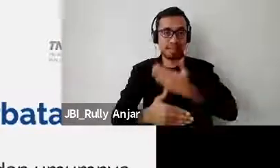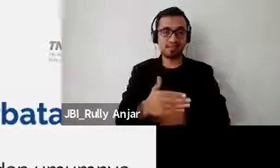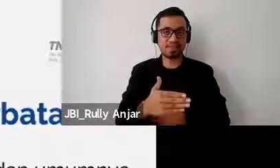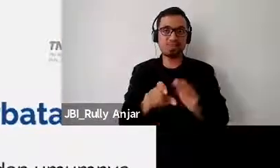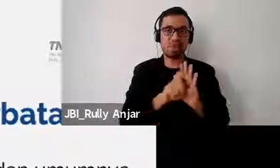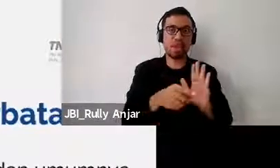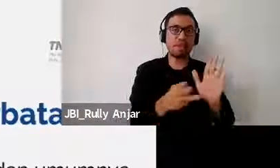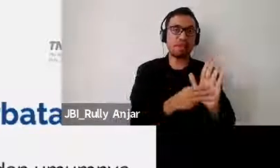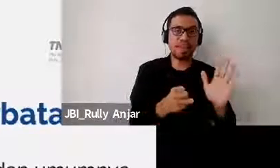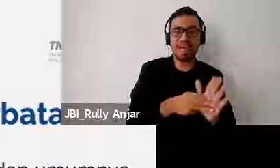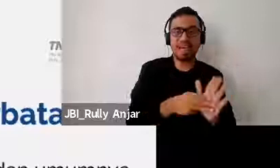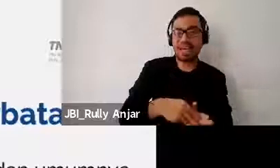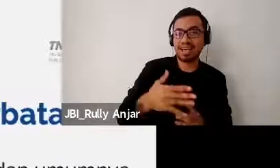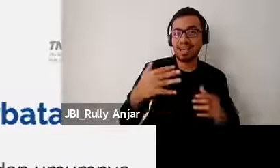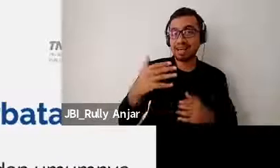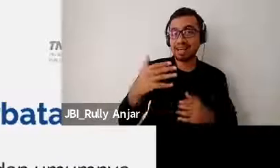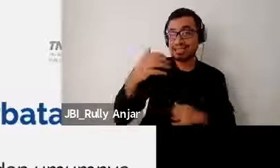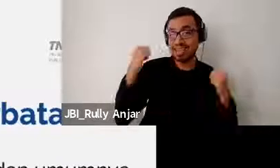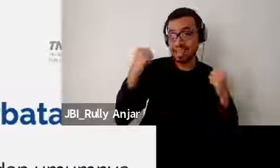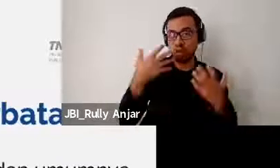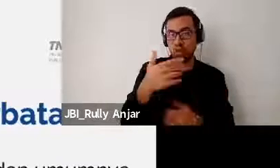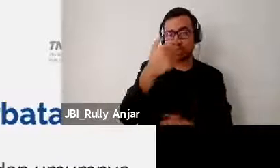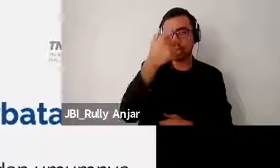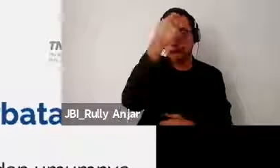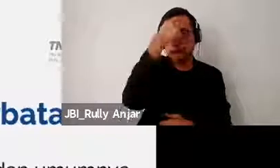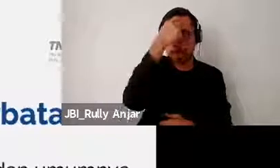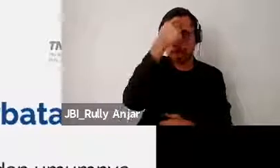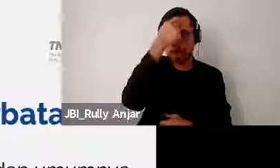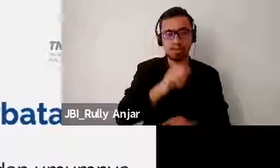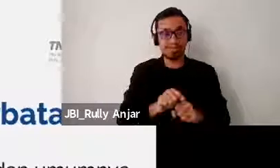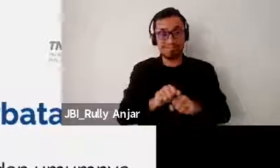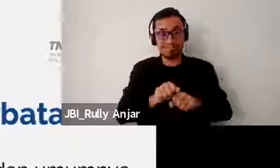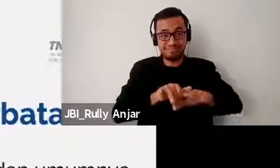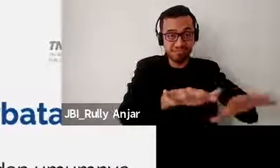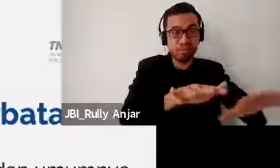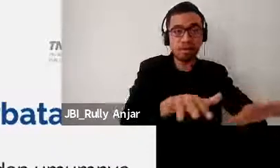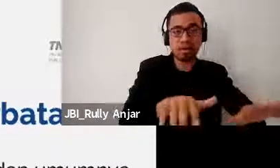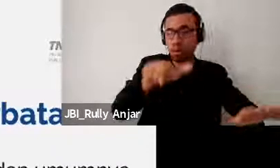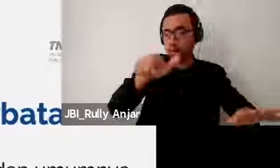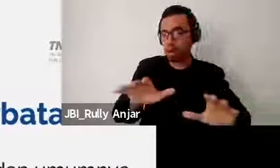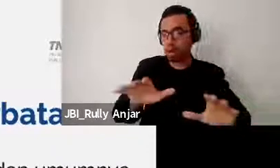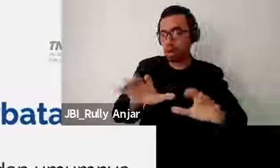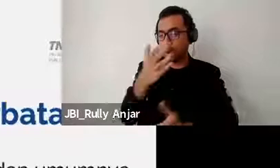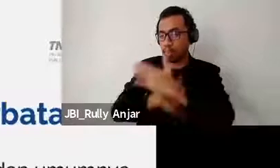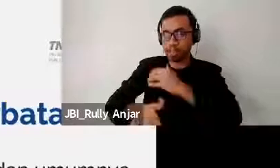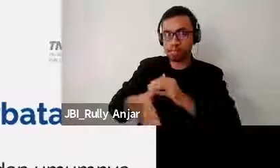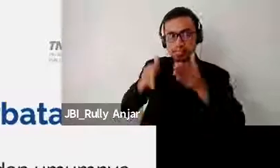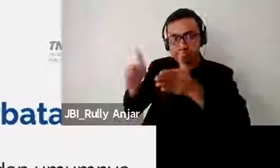epidemi ini belum inklusif dan belum menjadi prioritas. Kemudian ada juga studi